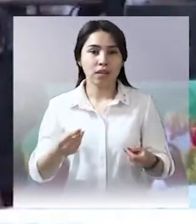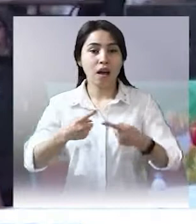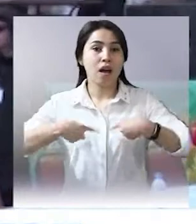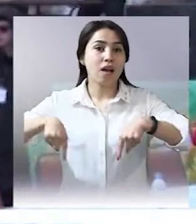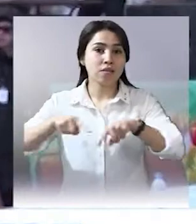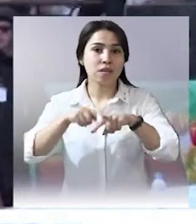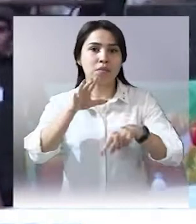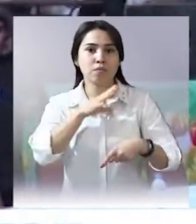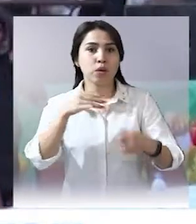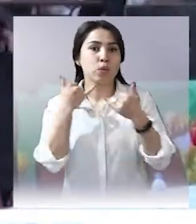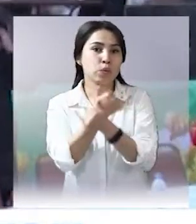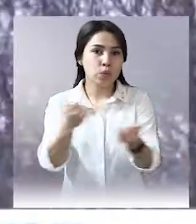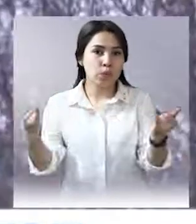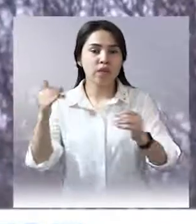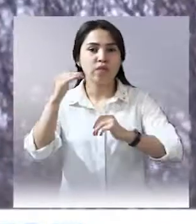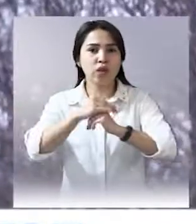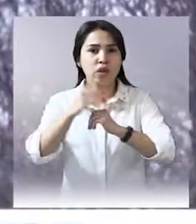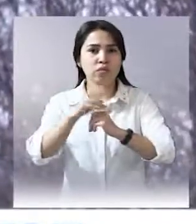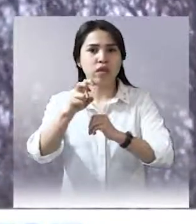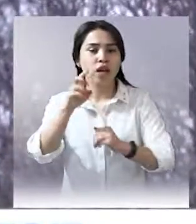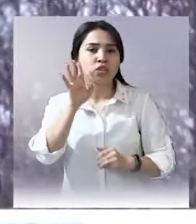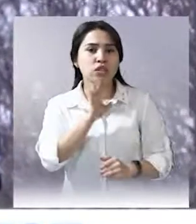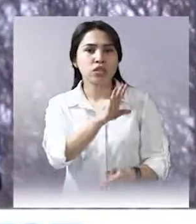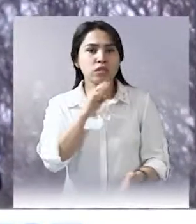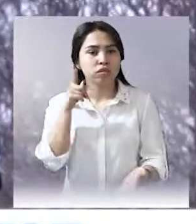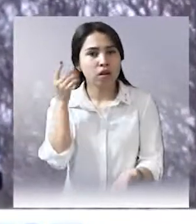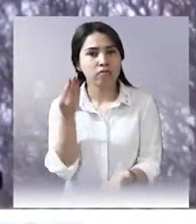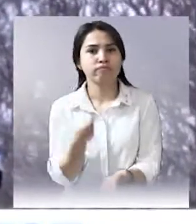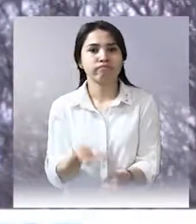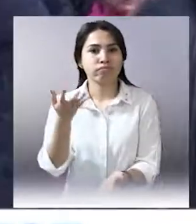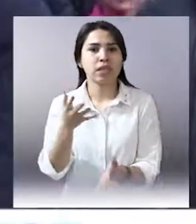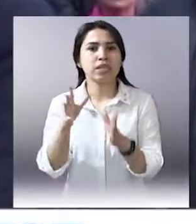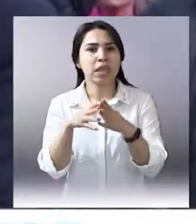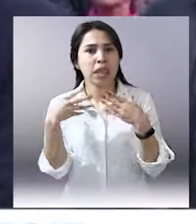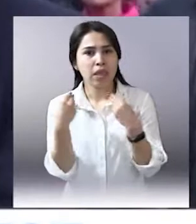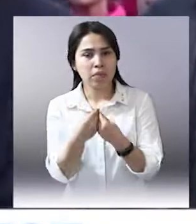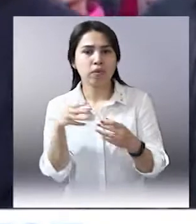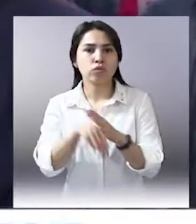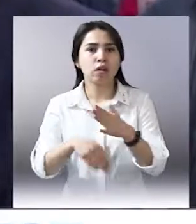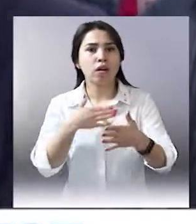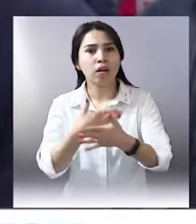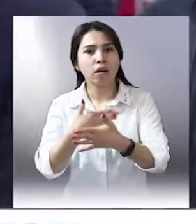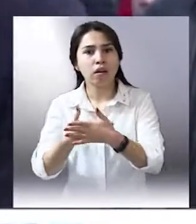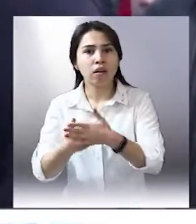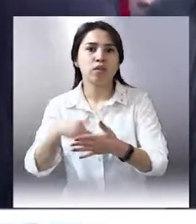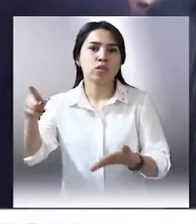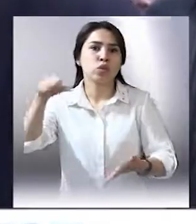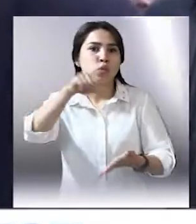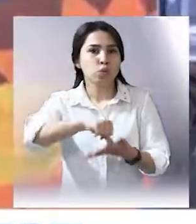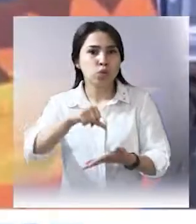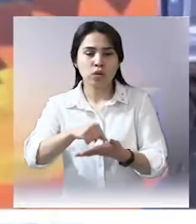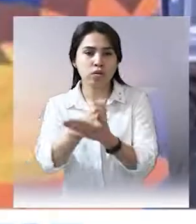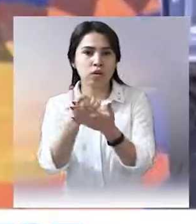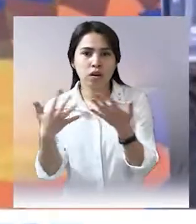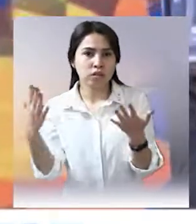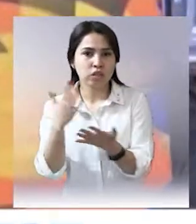Организаторы в ходе вечера хотели подчеркнуть особую роль женщин в обществе, значение семьи и активную деятельность слабого пола во всех